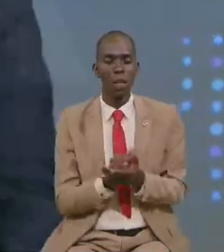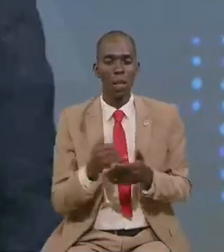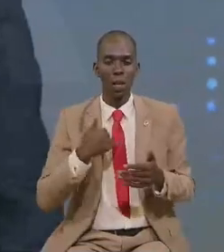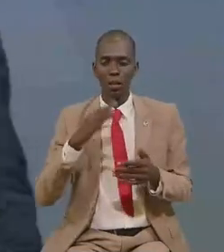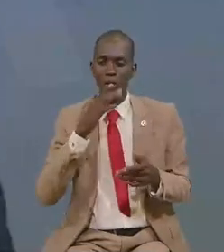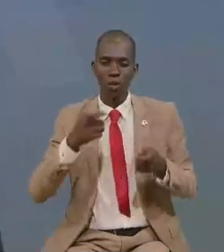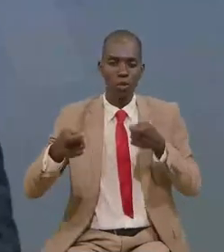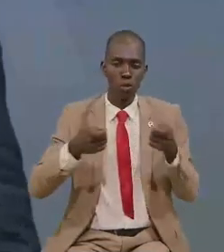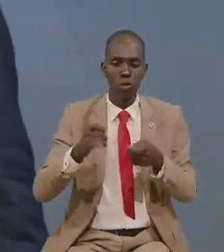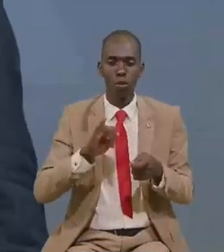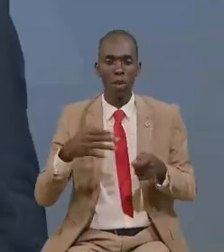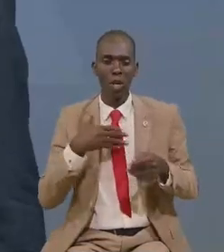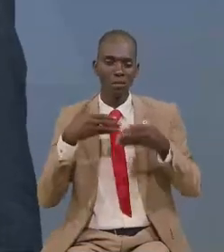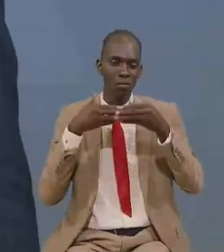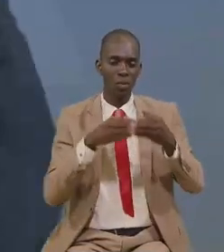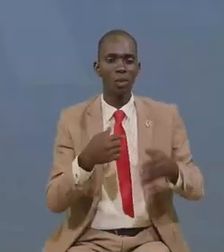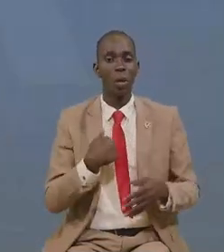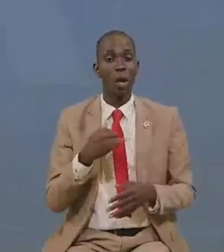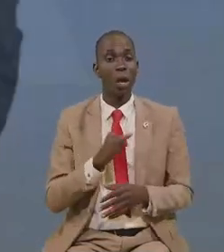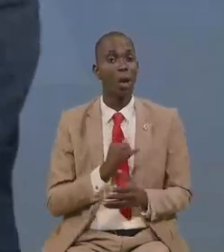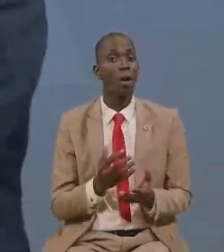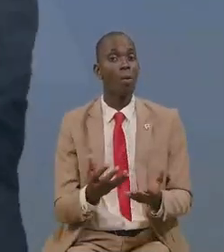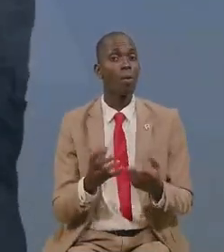vie avant.